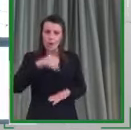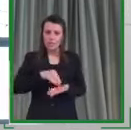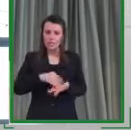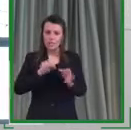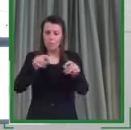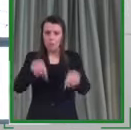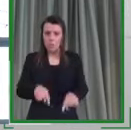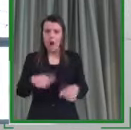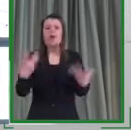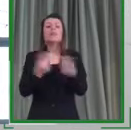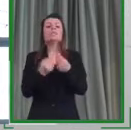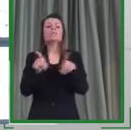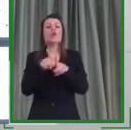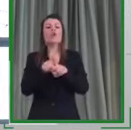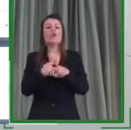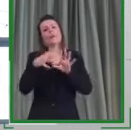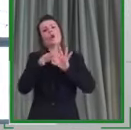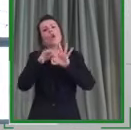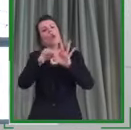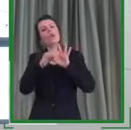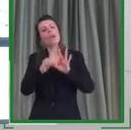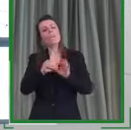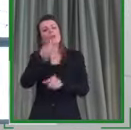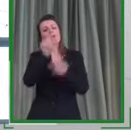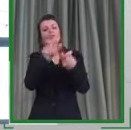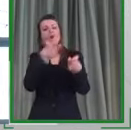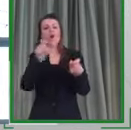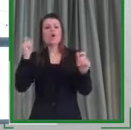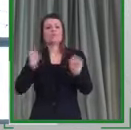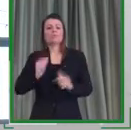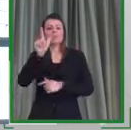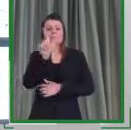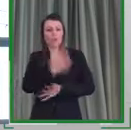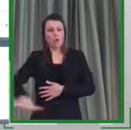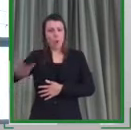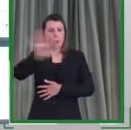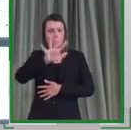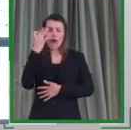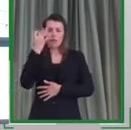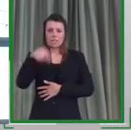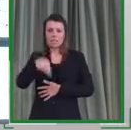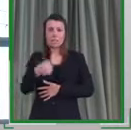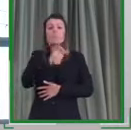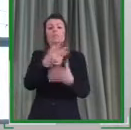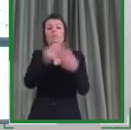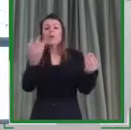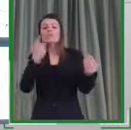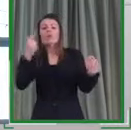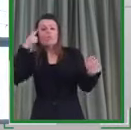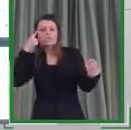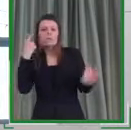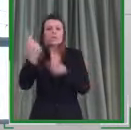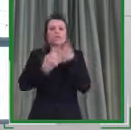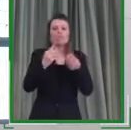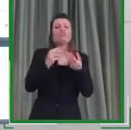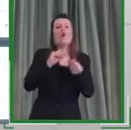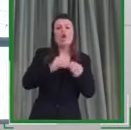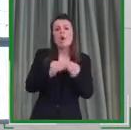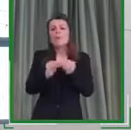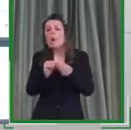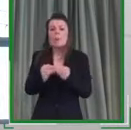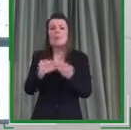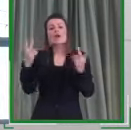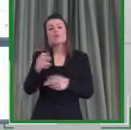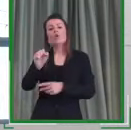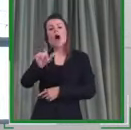lombardi o con tutti coloro che vogliono sapere e vogliono toccare con mano qual è la situazione e alessandra